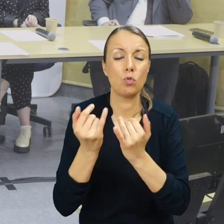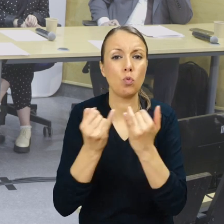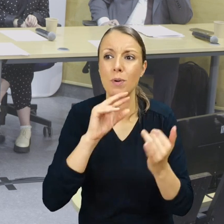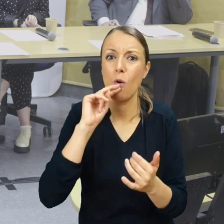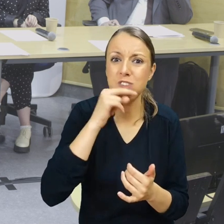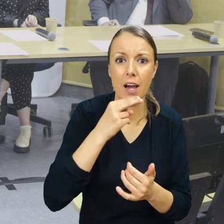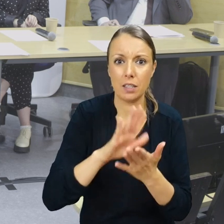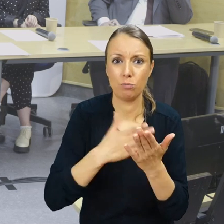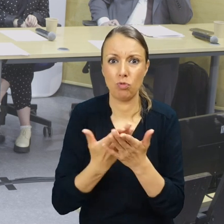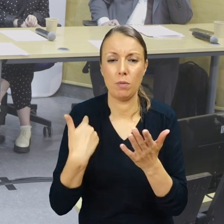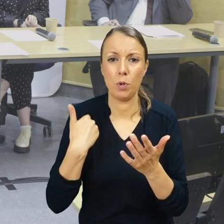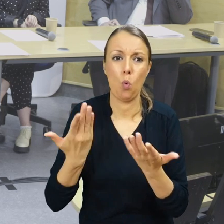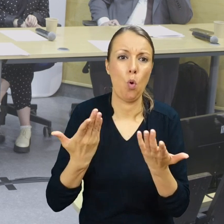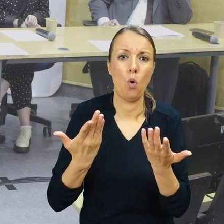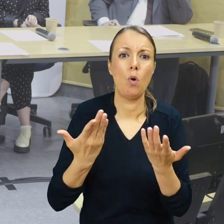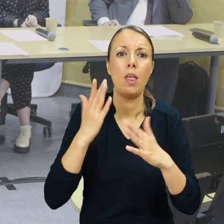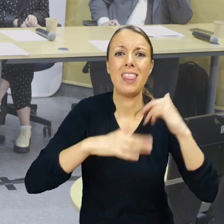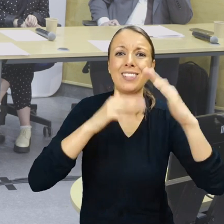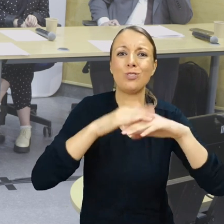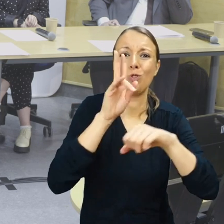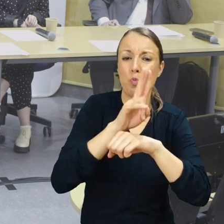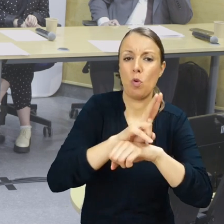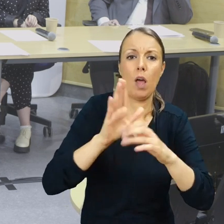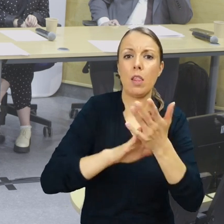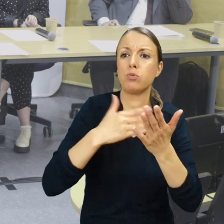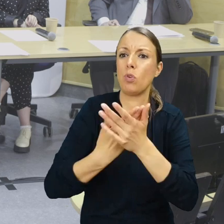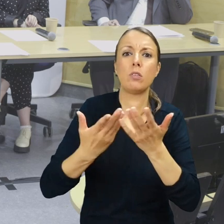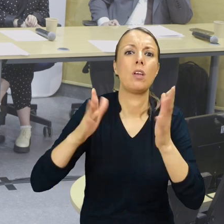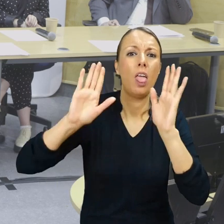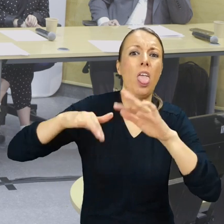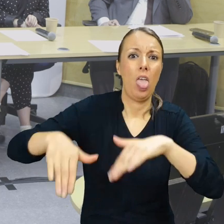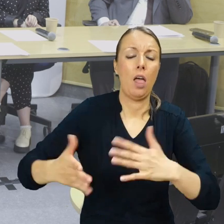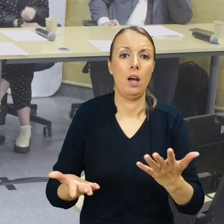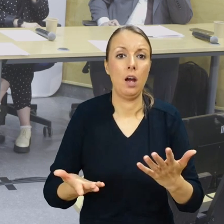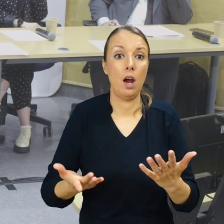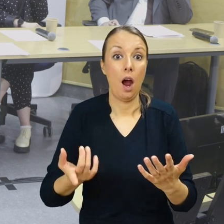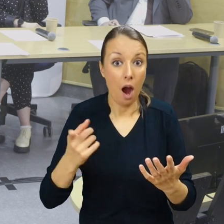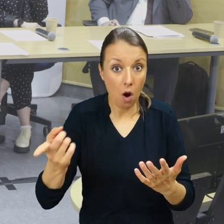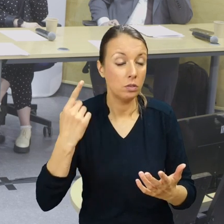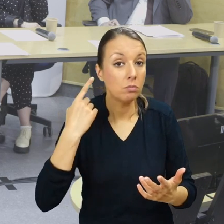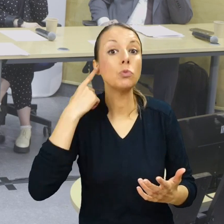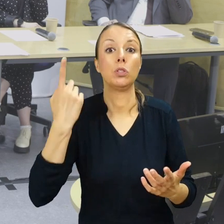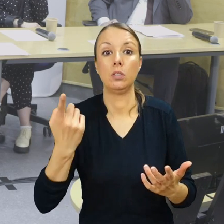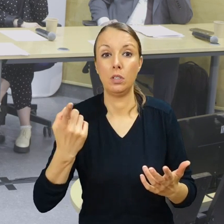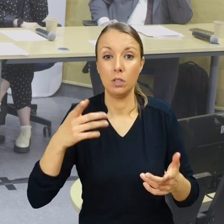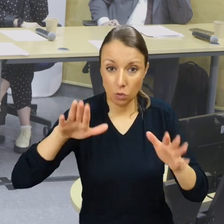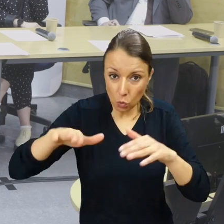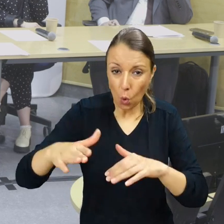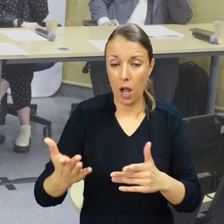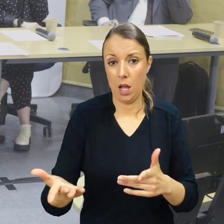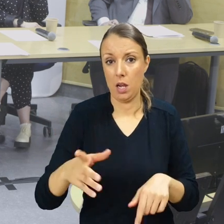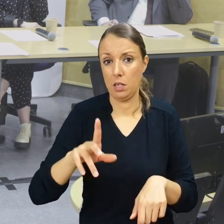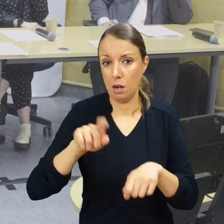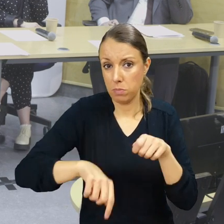zaniechania nadzoru budowlanego. I usłyszeli, że słuchaj, ty powinnaś sprawdzić, czy to